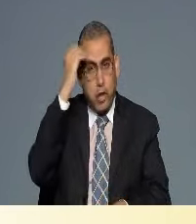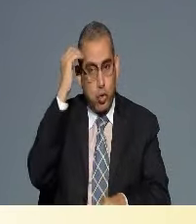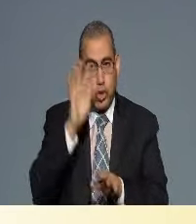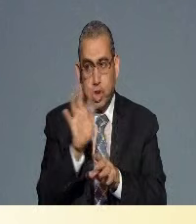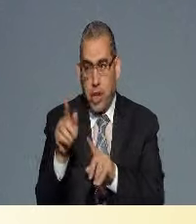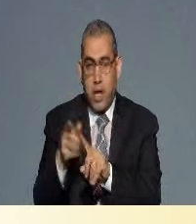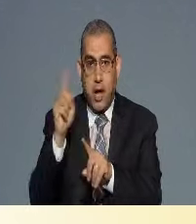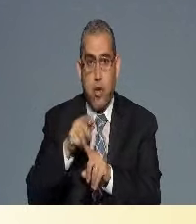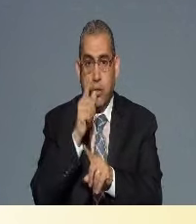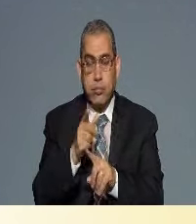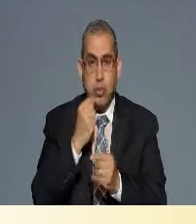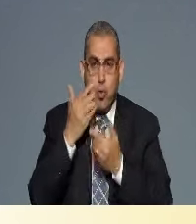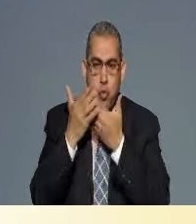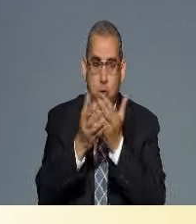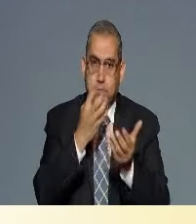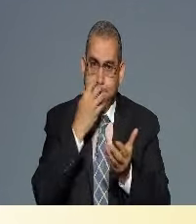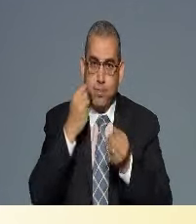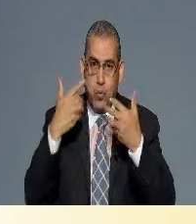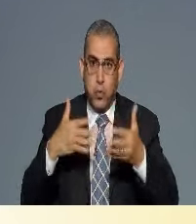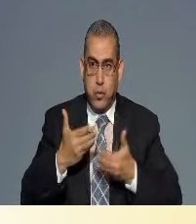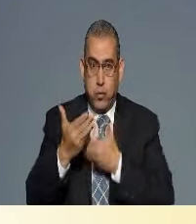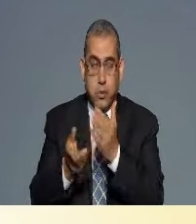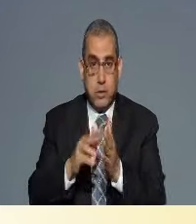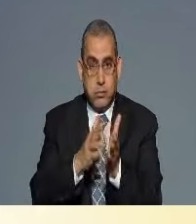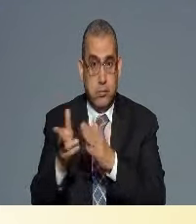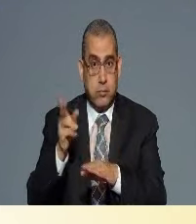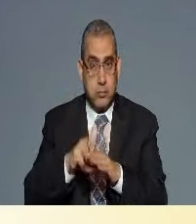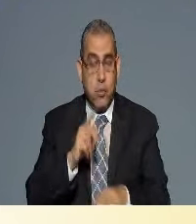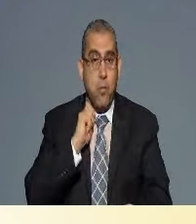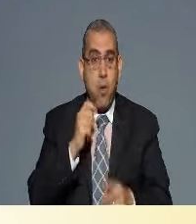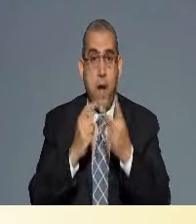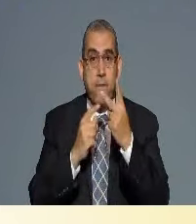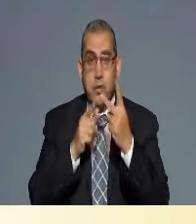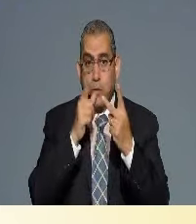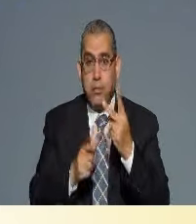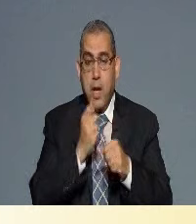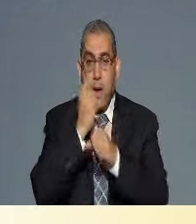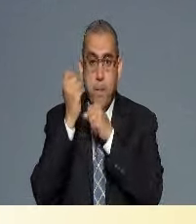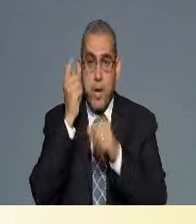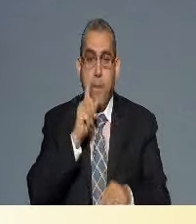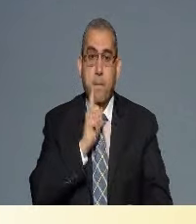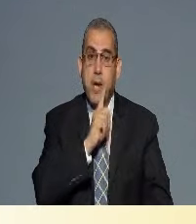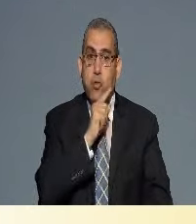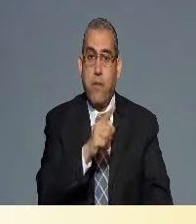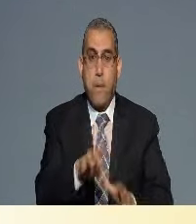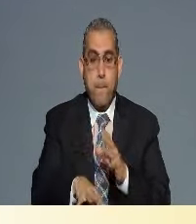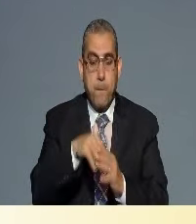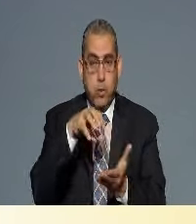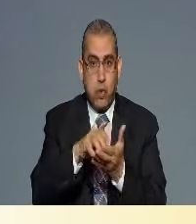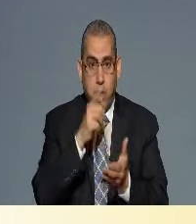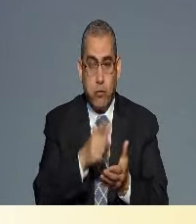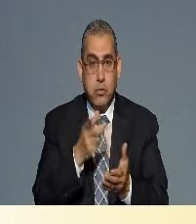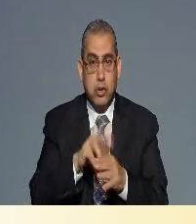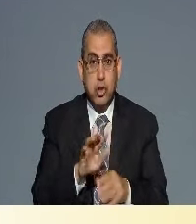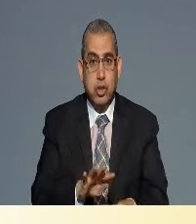على حجم إنفاق ضخم، بنتكلم برضو احنا عن محافظتين في المنيا وبني سويف. مشروع سنابل سونو هو أيضا